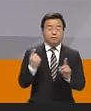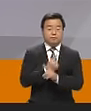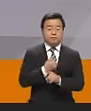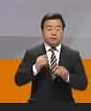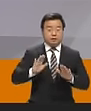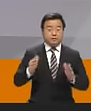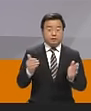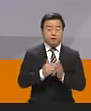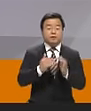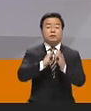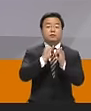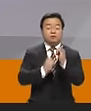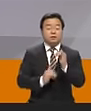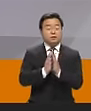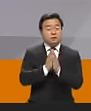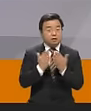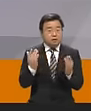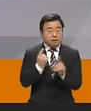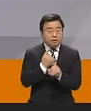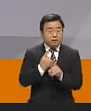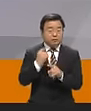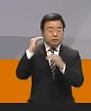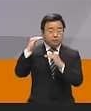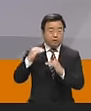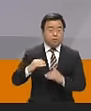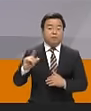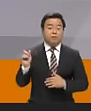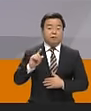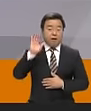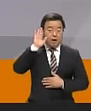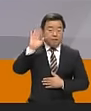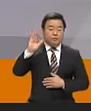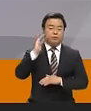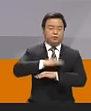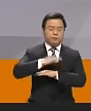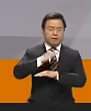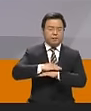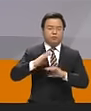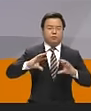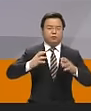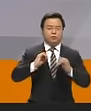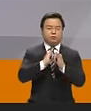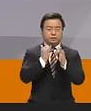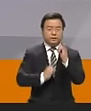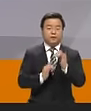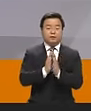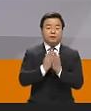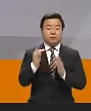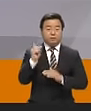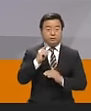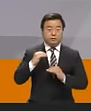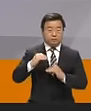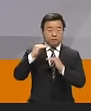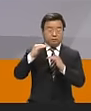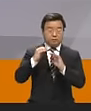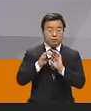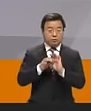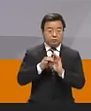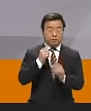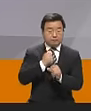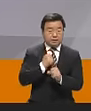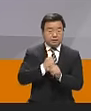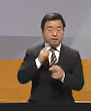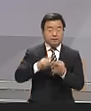과정을 겪어 왔는지 또 앞으로 발행될 국정 교과서는 어떤 절차들을 거쳐서 만들어지는지 이윤영 기자가 자세히